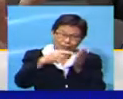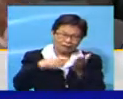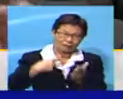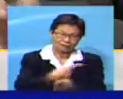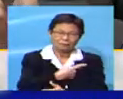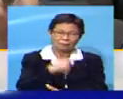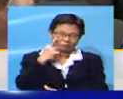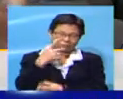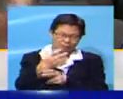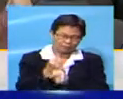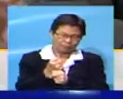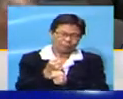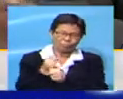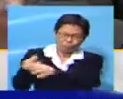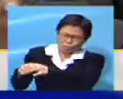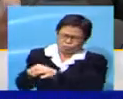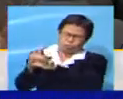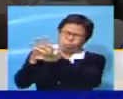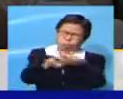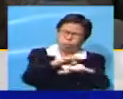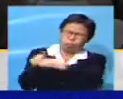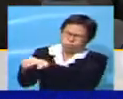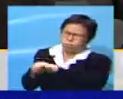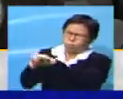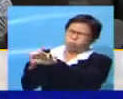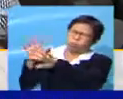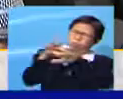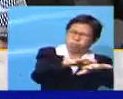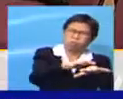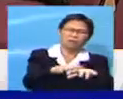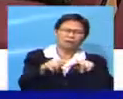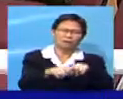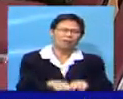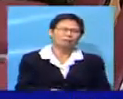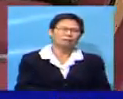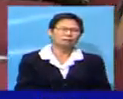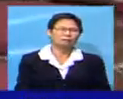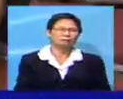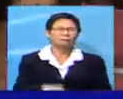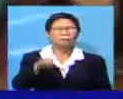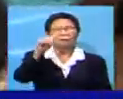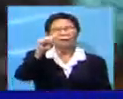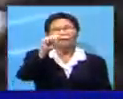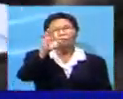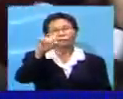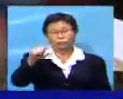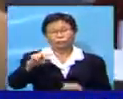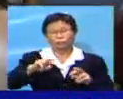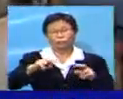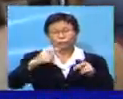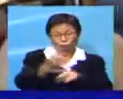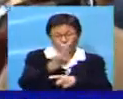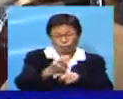anggap akan dapat menarik ramai lah daripada penduduk setempat. ASG telah banyak melahirkan